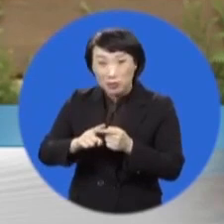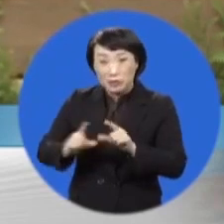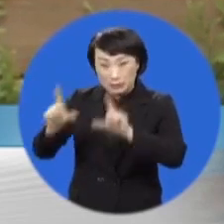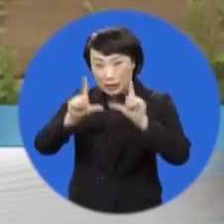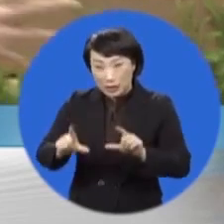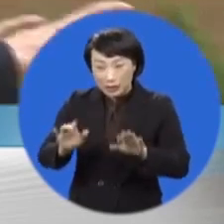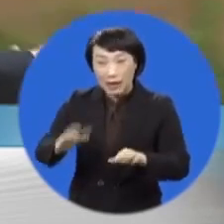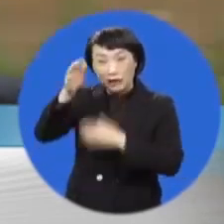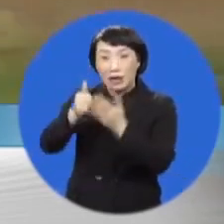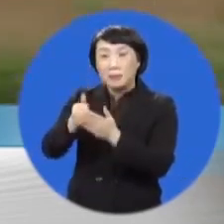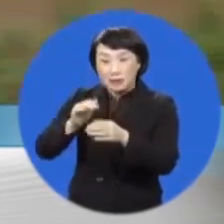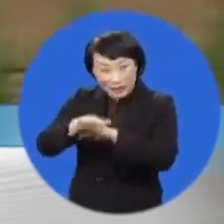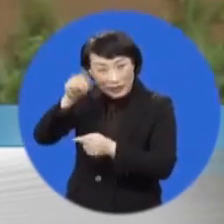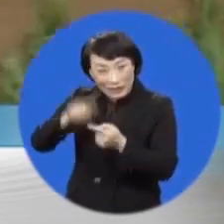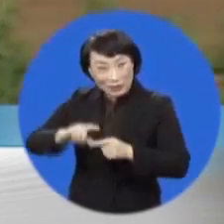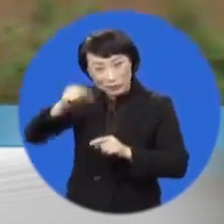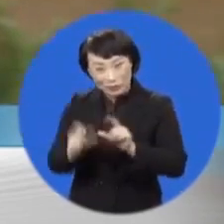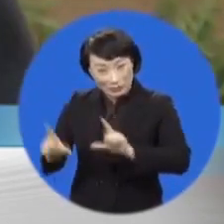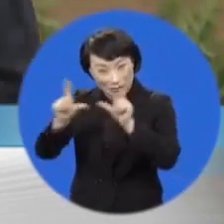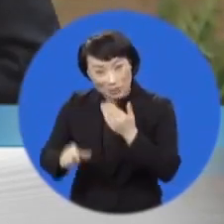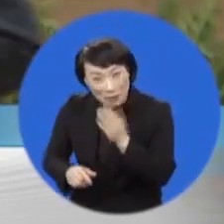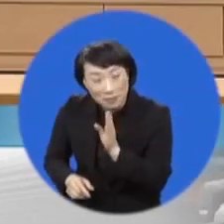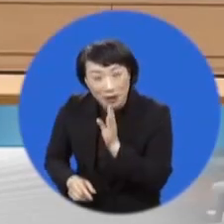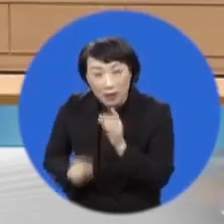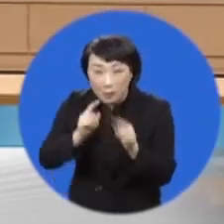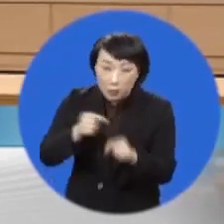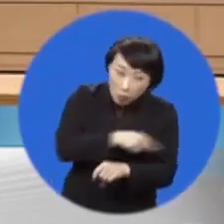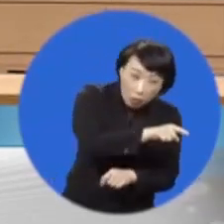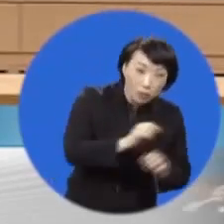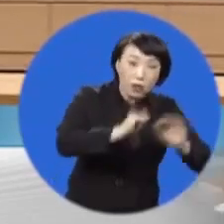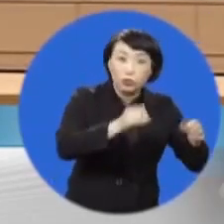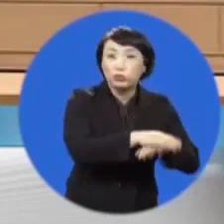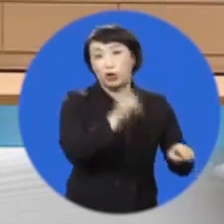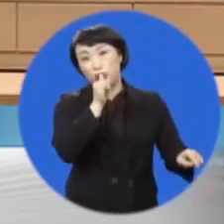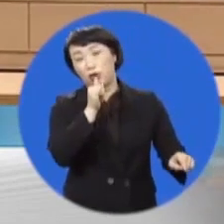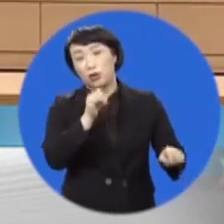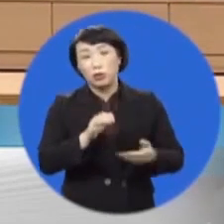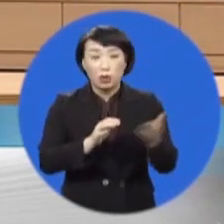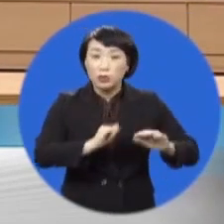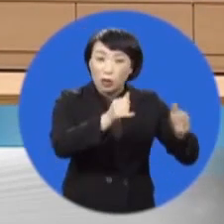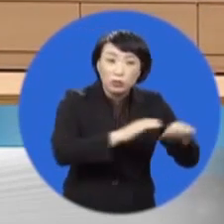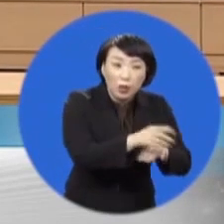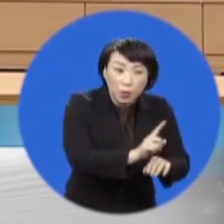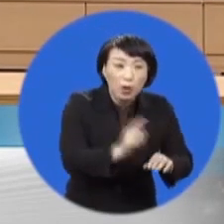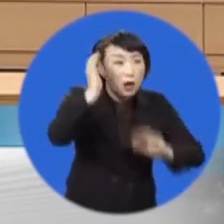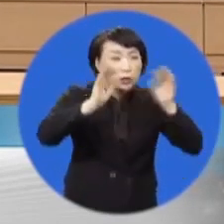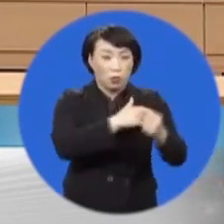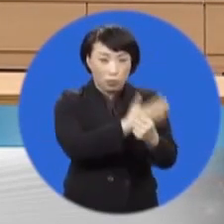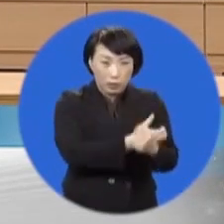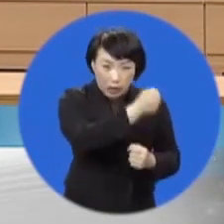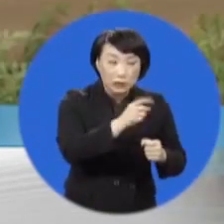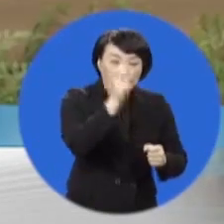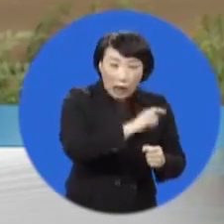살면 하나님의 풍속 때로 사는데 말씀 벗어나면 바로 새상품 보기 야 3 상품 조금 궁중에 구매 다